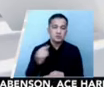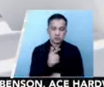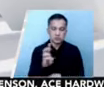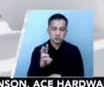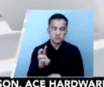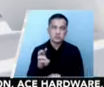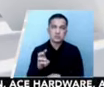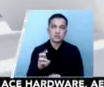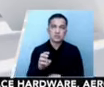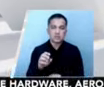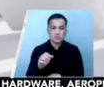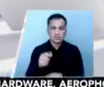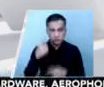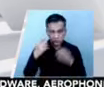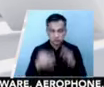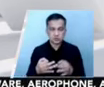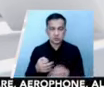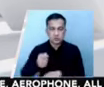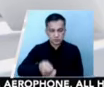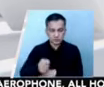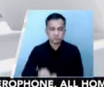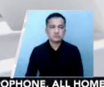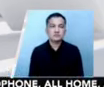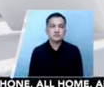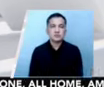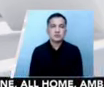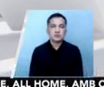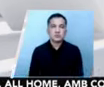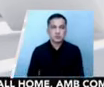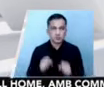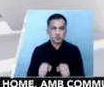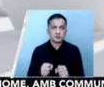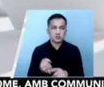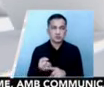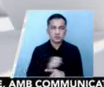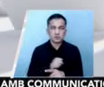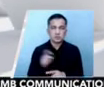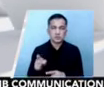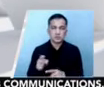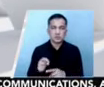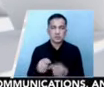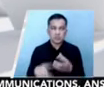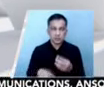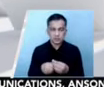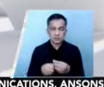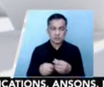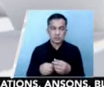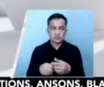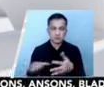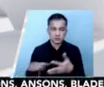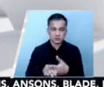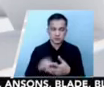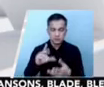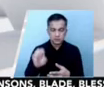then. Mm-hmm. So pwede actually maging source yun ng isa pang kaso against them. Just in case, pwede